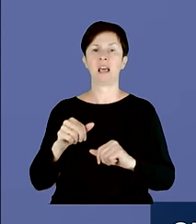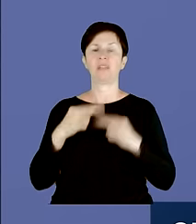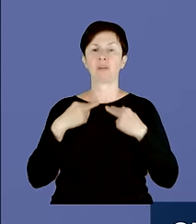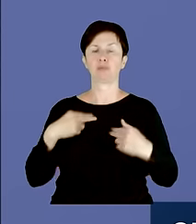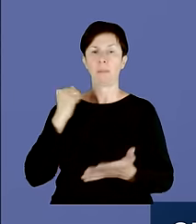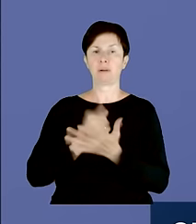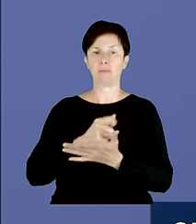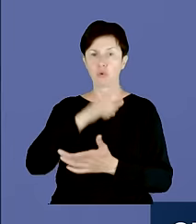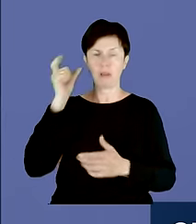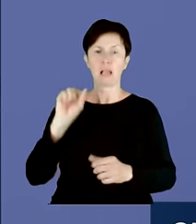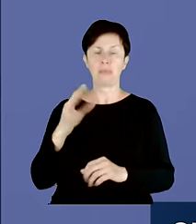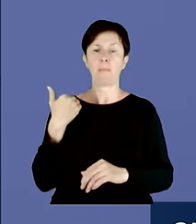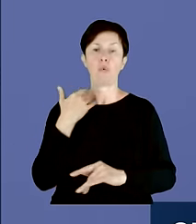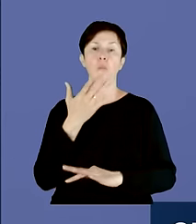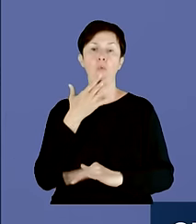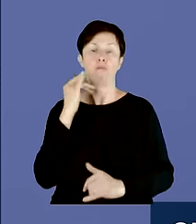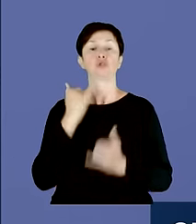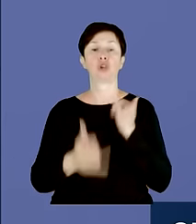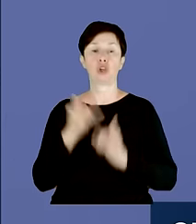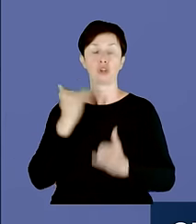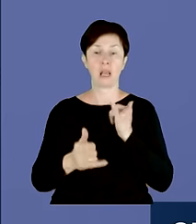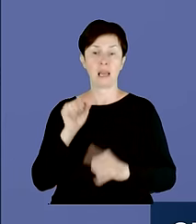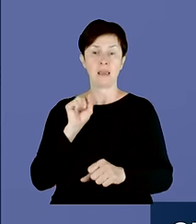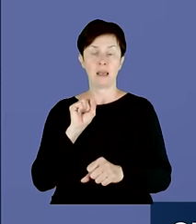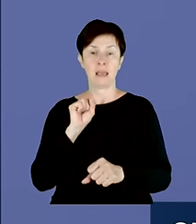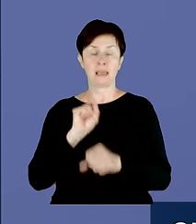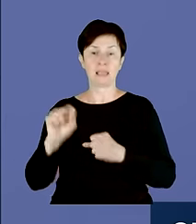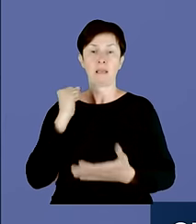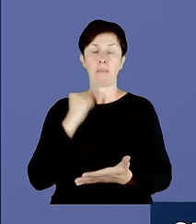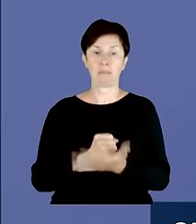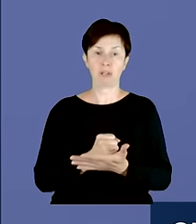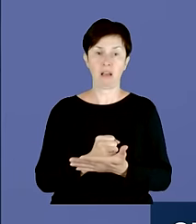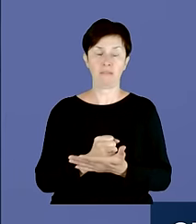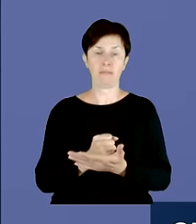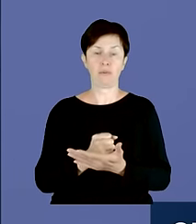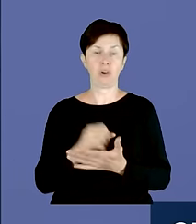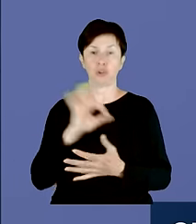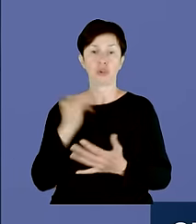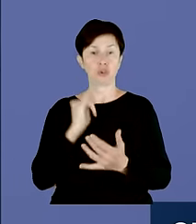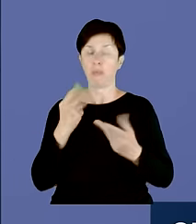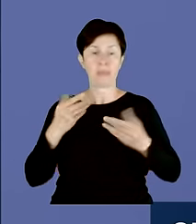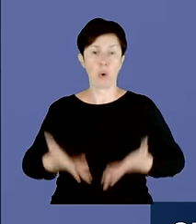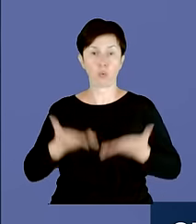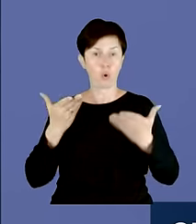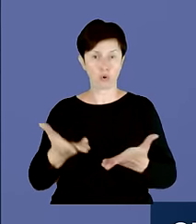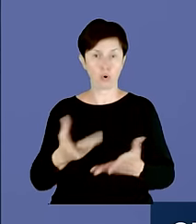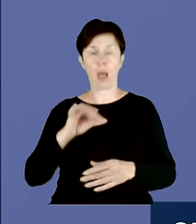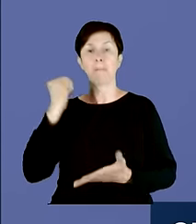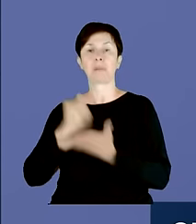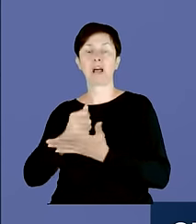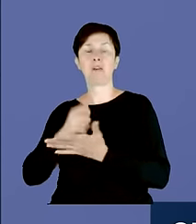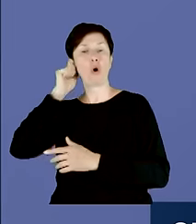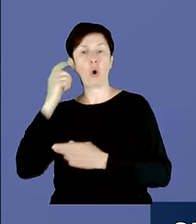temat i powiedział, że jeżeli mamy do czynienia z prawem nienarodzonego dziecka, a prawem kobiety, to